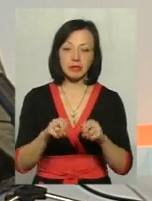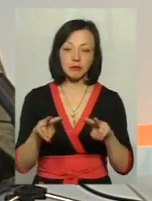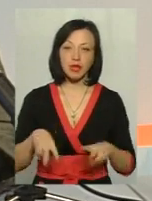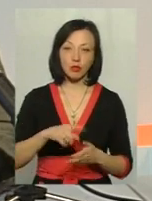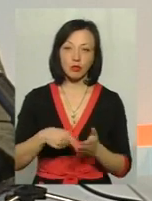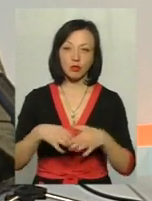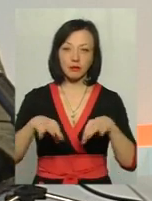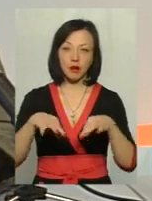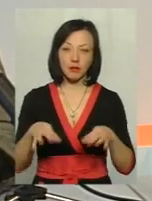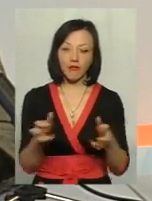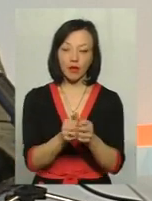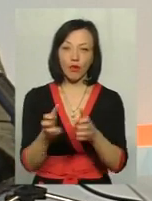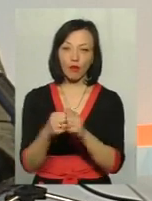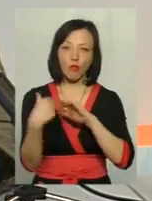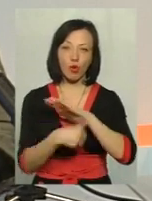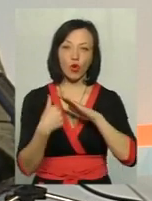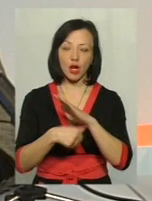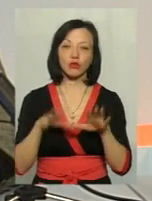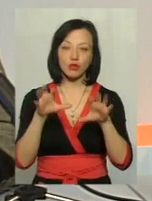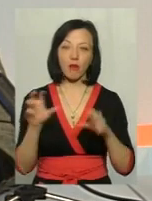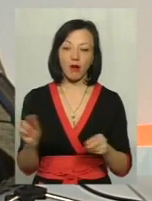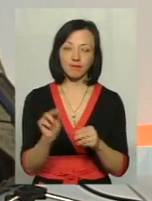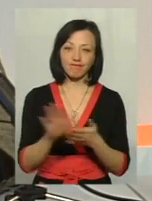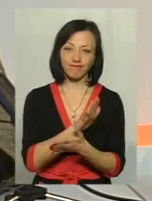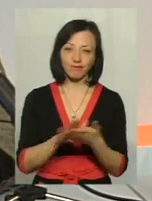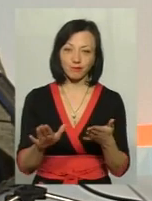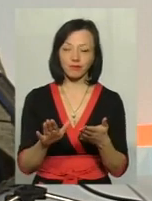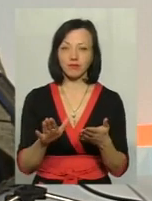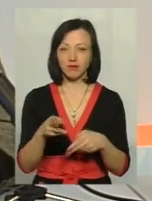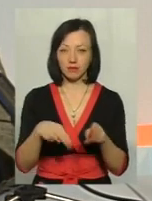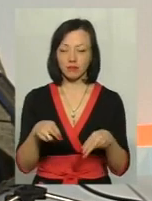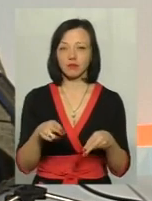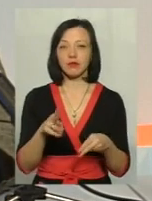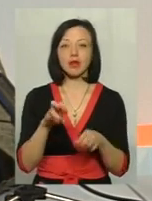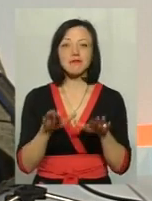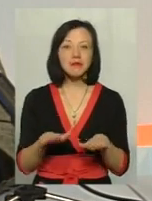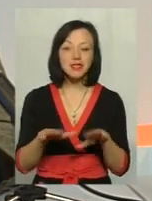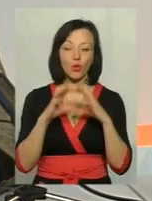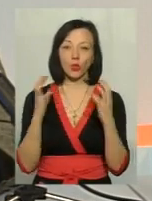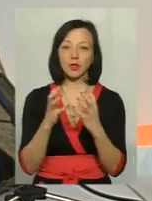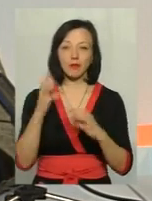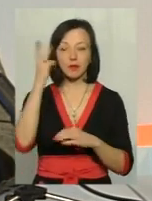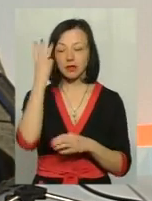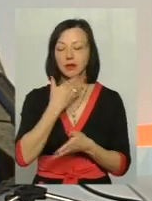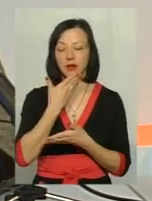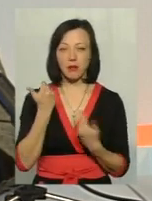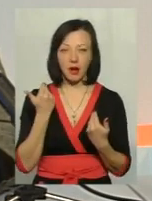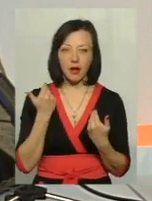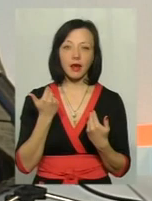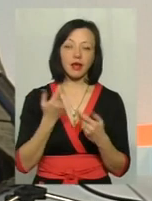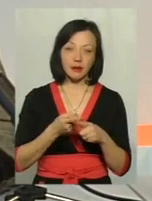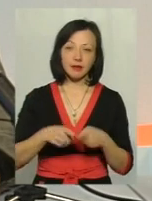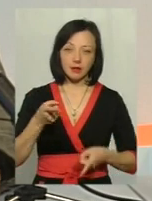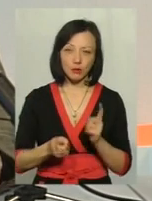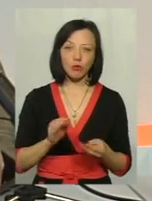спецкомунтранс, відловлює бродячих собак, їх стерилізують, але місця для їх утримання в місті Хмельницькому немає, то є